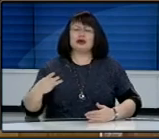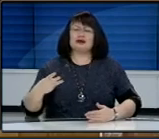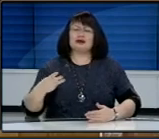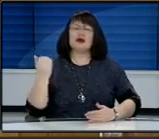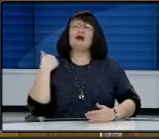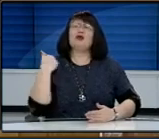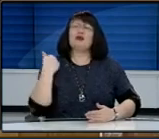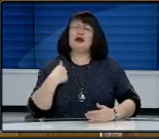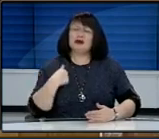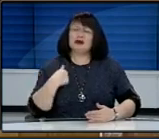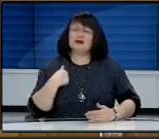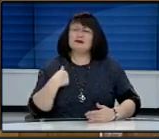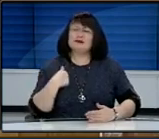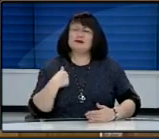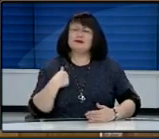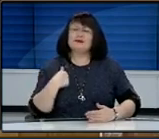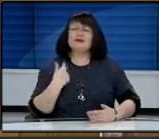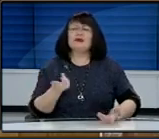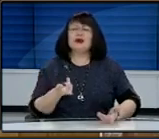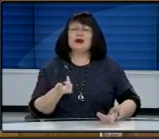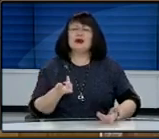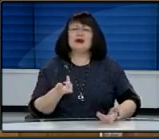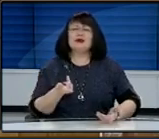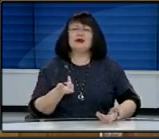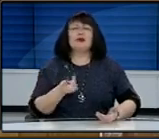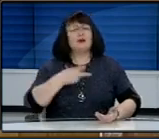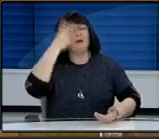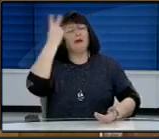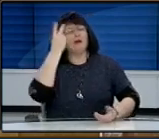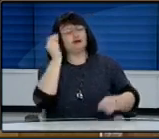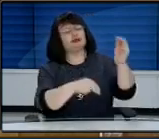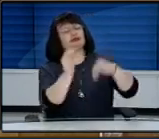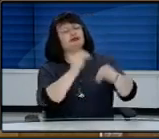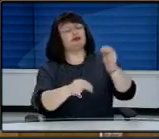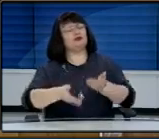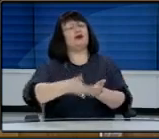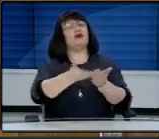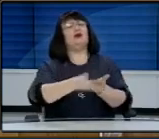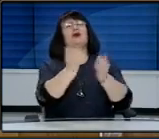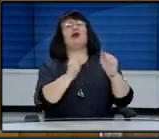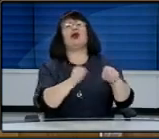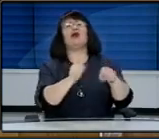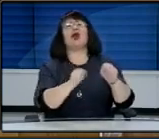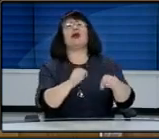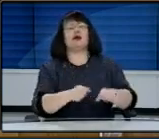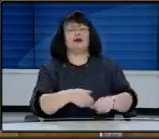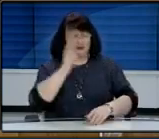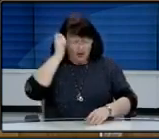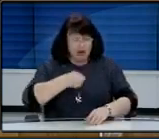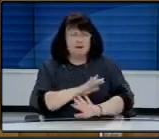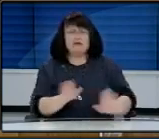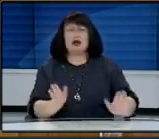αξιωματική αντιπολίτευση, από το ΣΥΡΙΖΑ Προοδευτική Συμμαχία, λευκή επιταγή. Είναι απαράδεκτο να